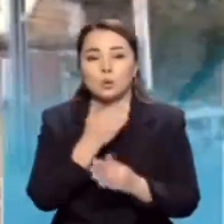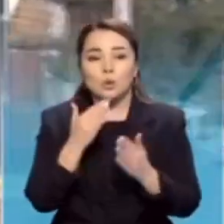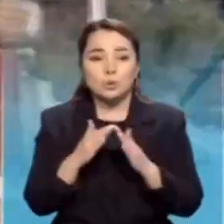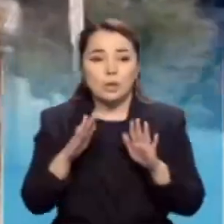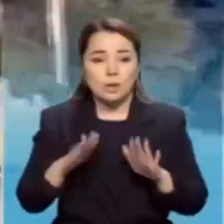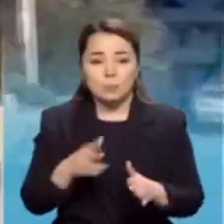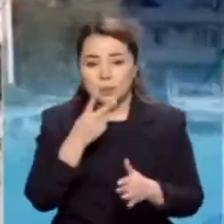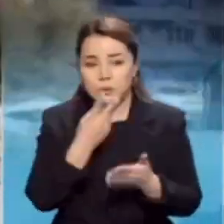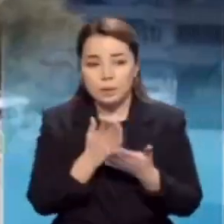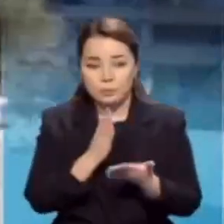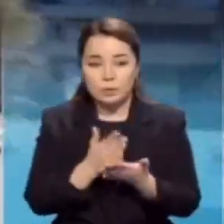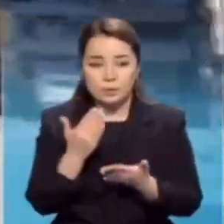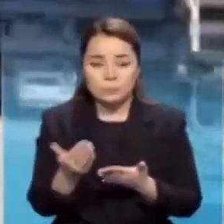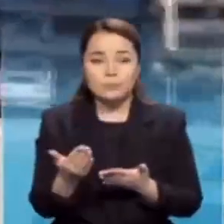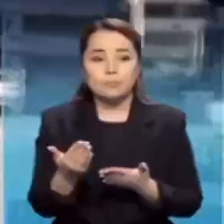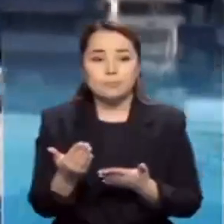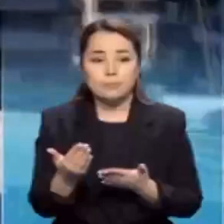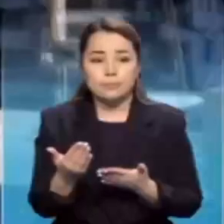tüsken.